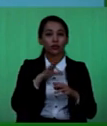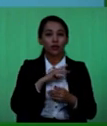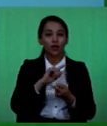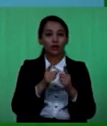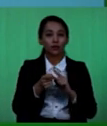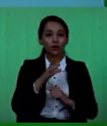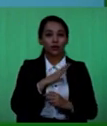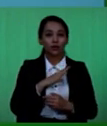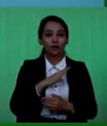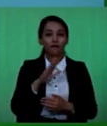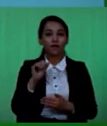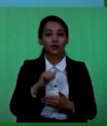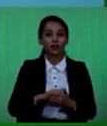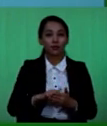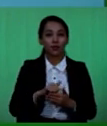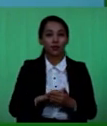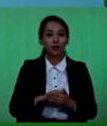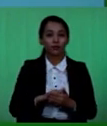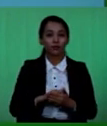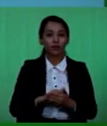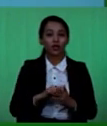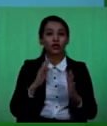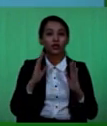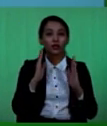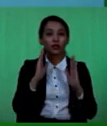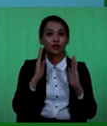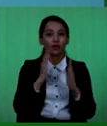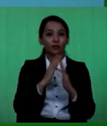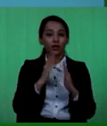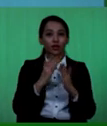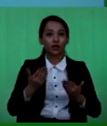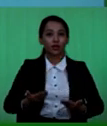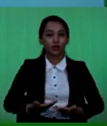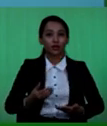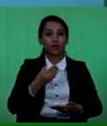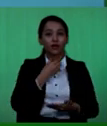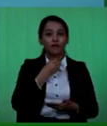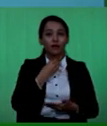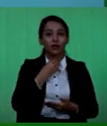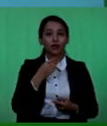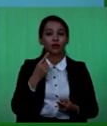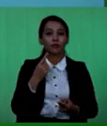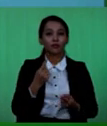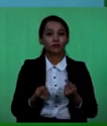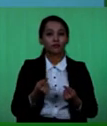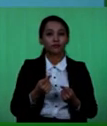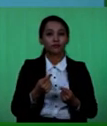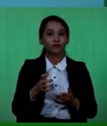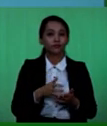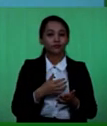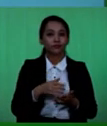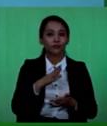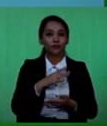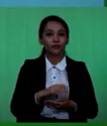aylantirildi. Buning natijasida tabiat bag'rida yashaydigan hayvonlarning ayrim turlari kamayib